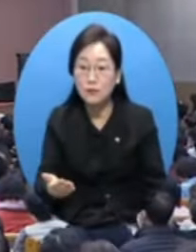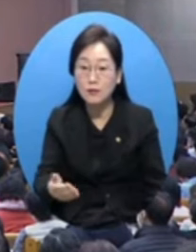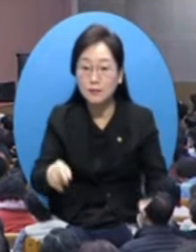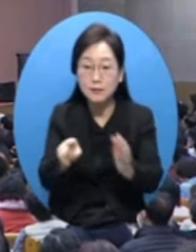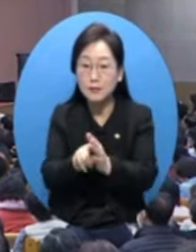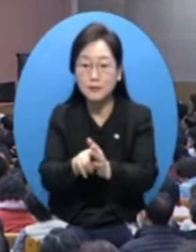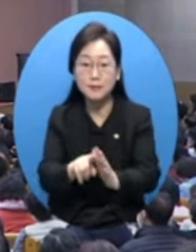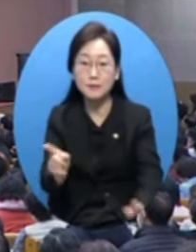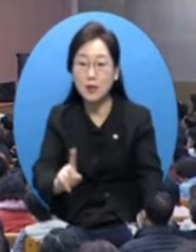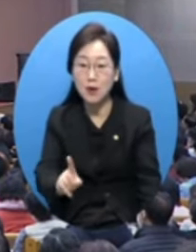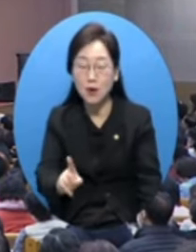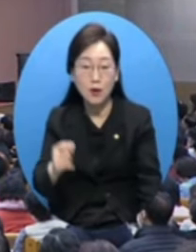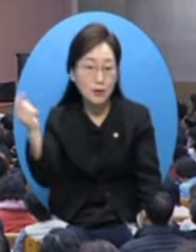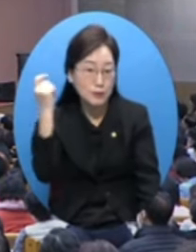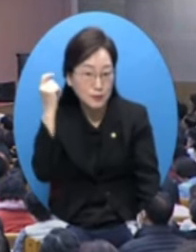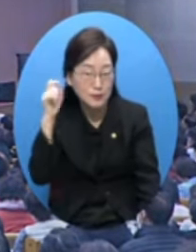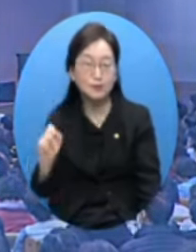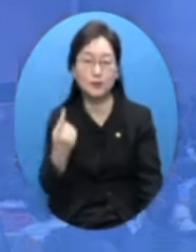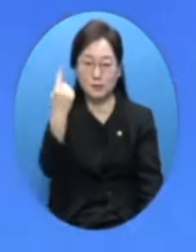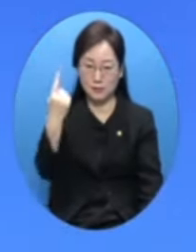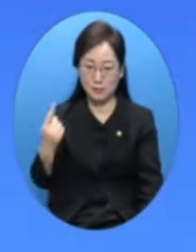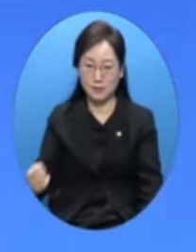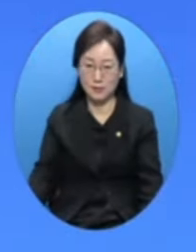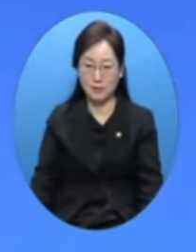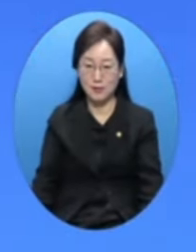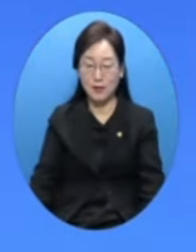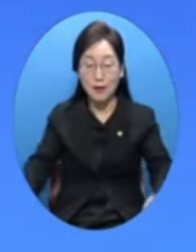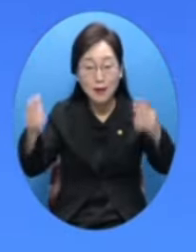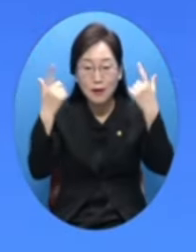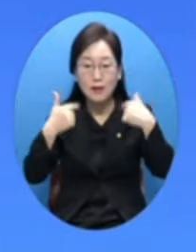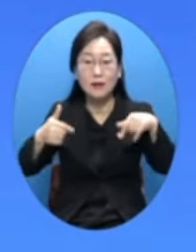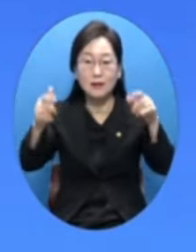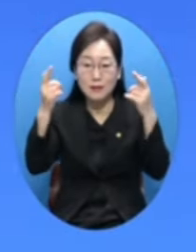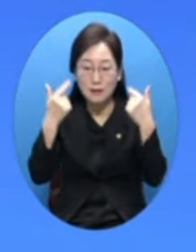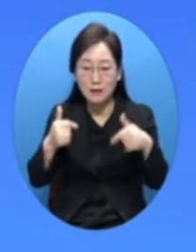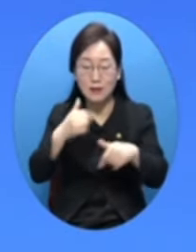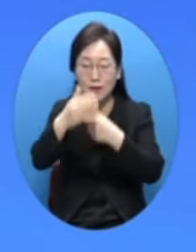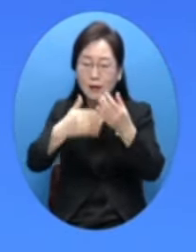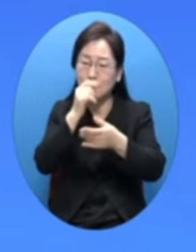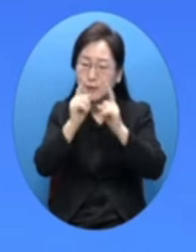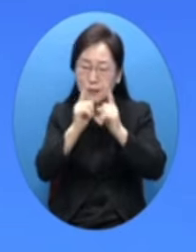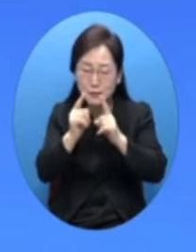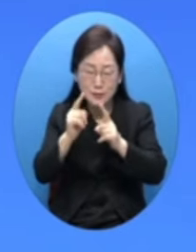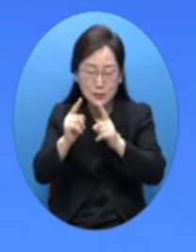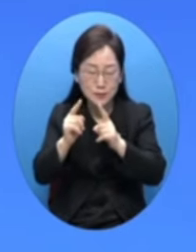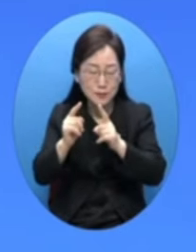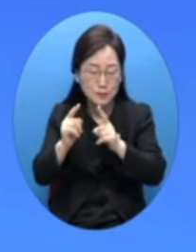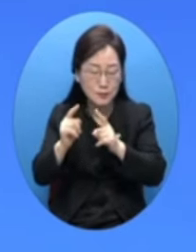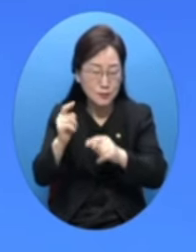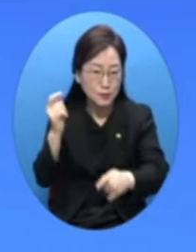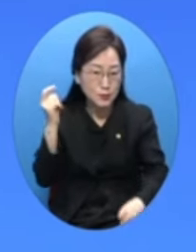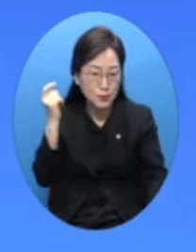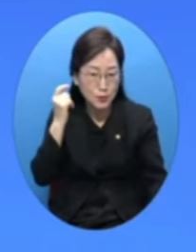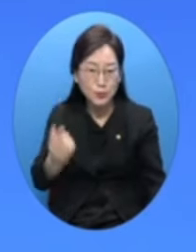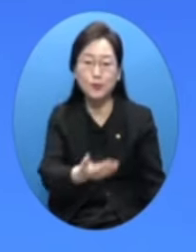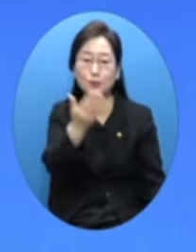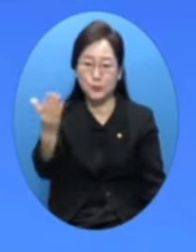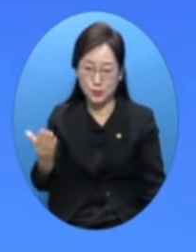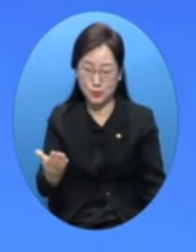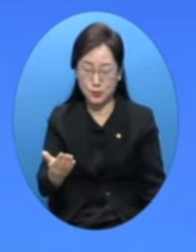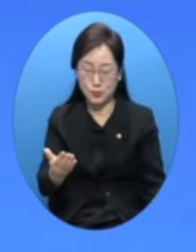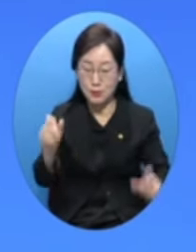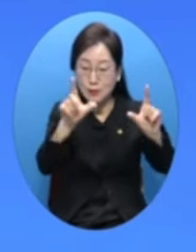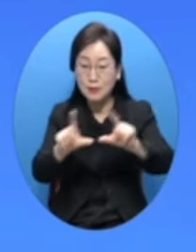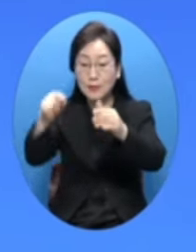믿음은 들음에서 나는 것입니다. 언제나 하나님의 말씀을 통하여 여러분 삶 속에